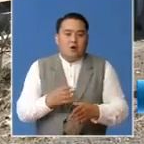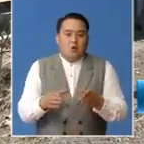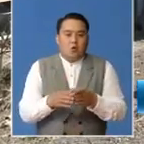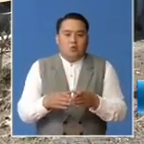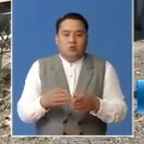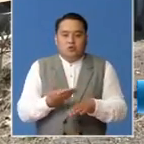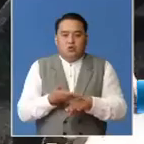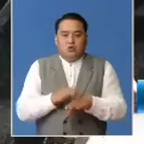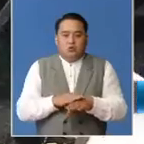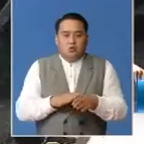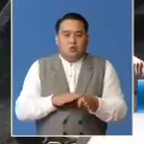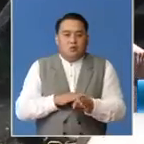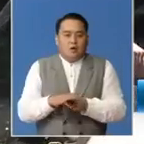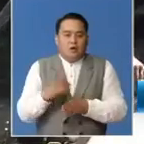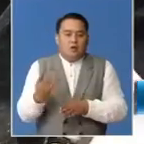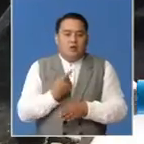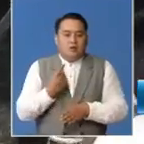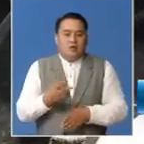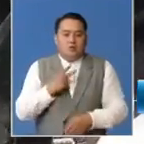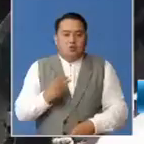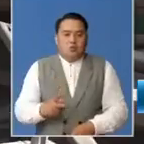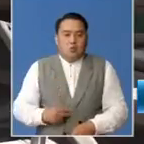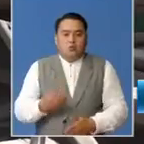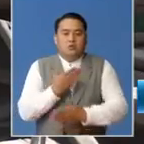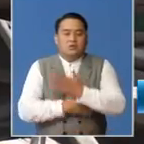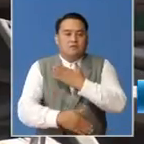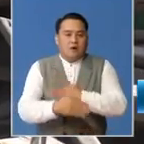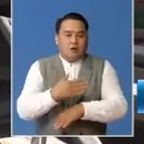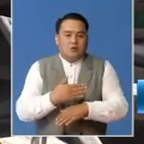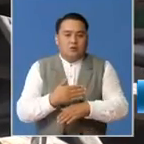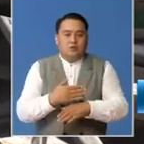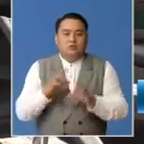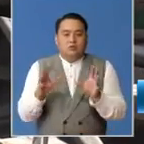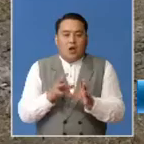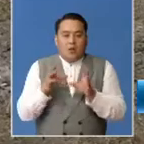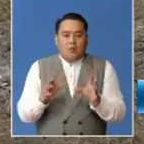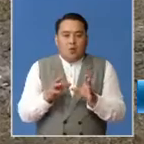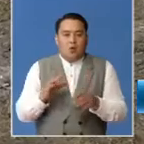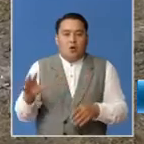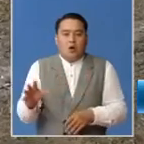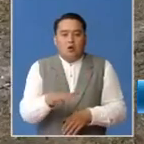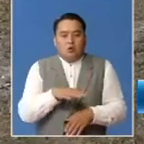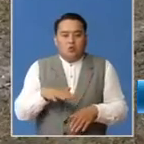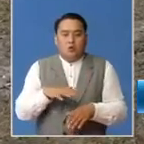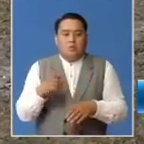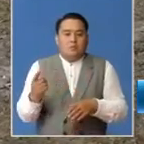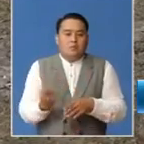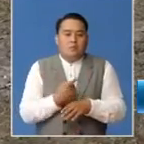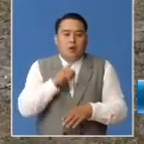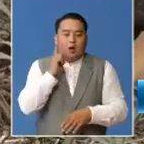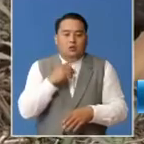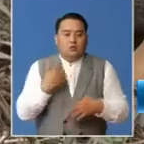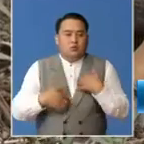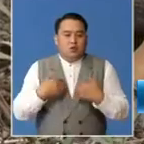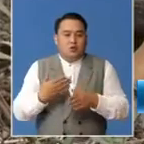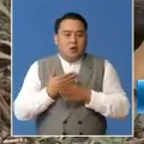по хозяйству. К тому же единственная дочь тоже имеет инвалидность. Благо заботой их окружает молодежь. При первом звонке они спешат